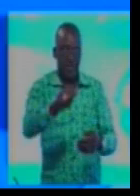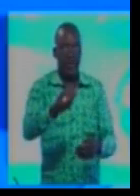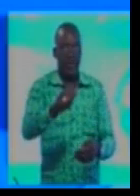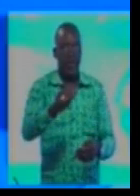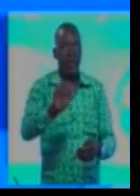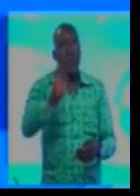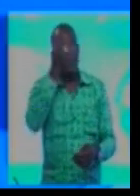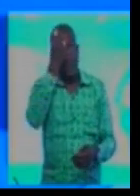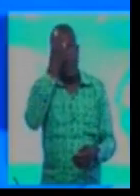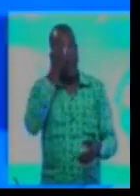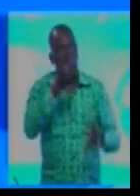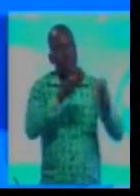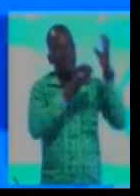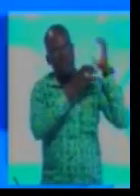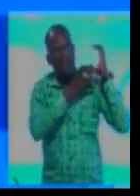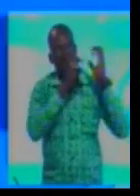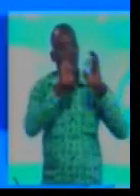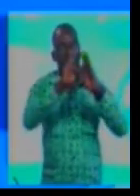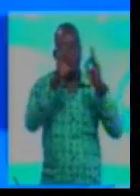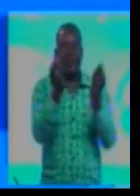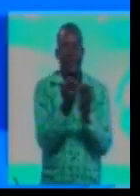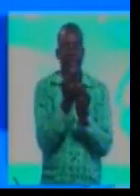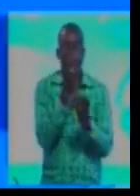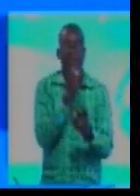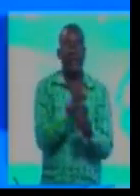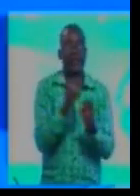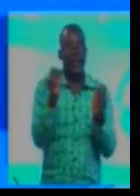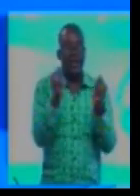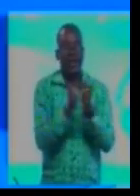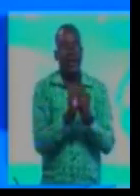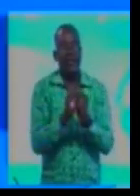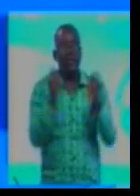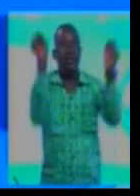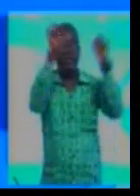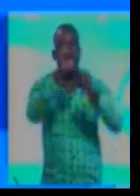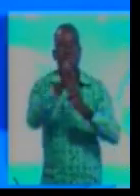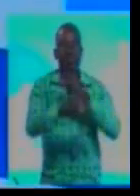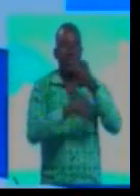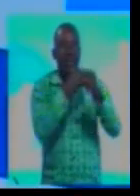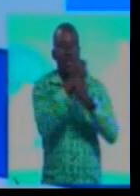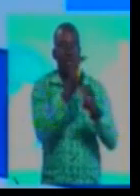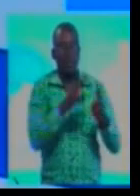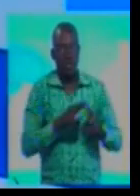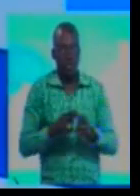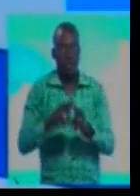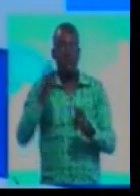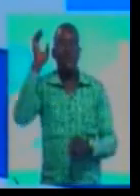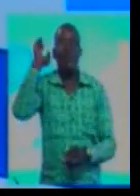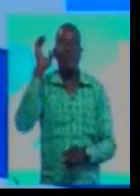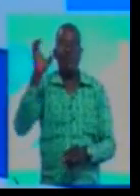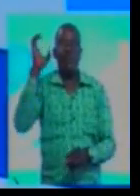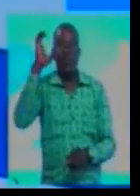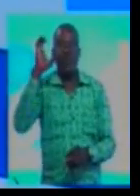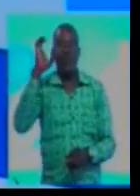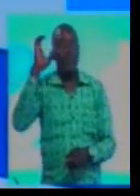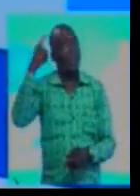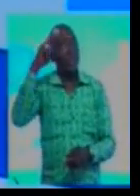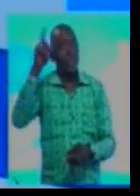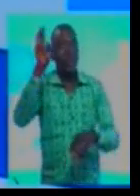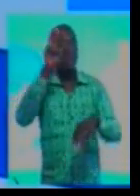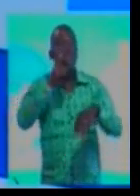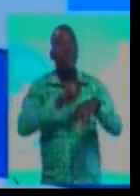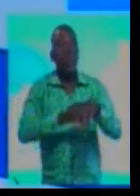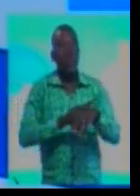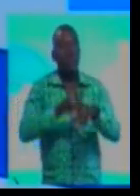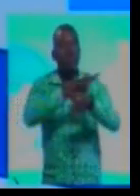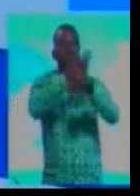ministère en charge de la famille en collaboration avec le système des Nations Unies. La conférence s'est surtout apesantie sur